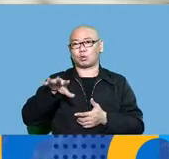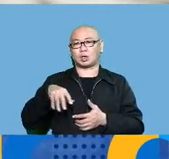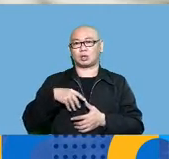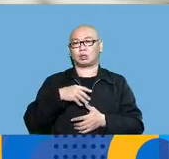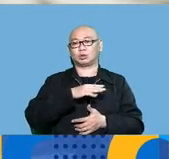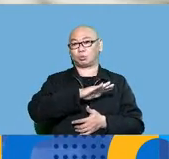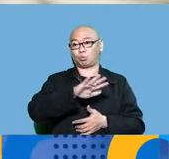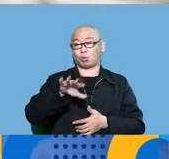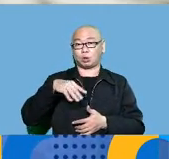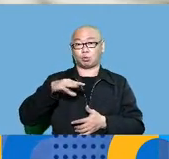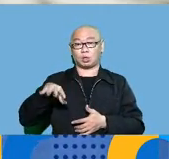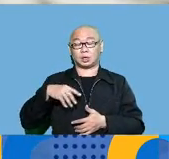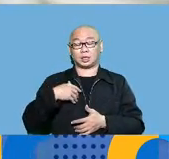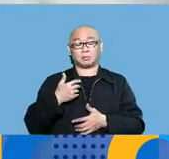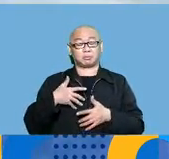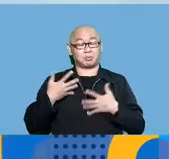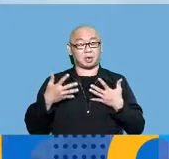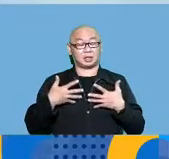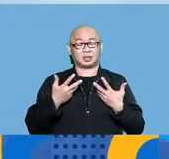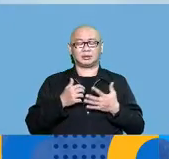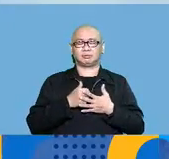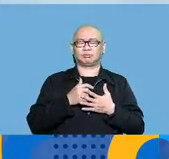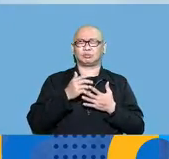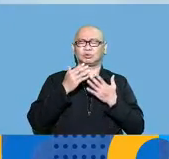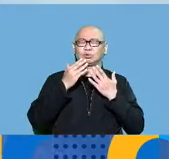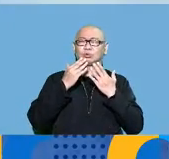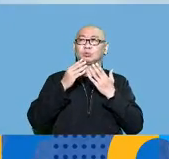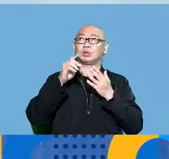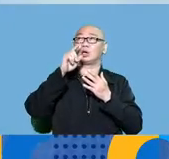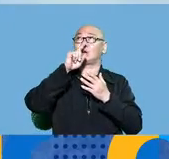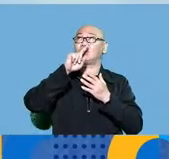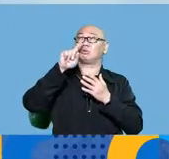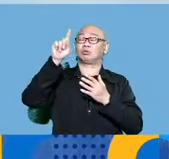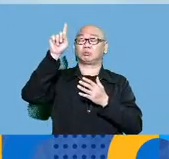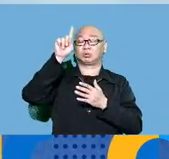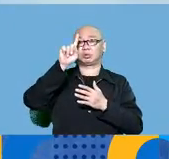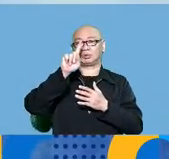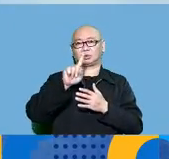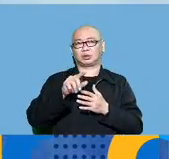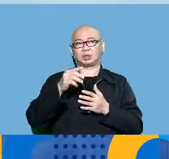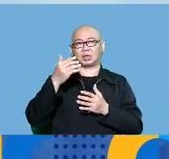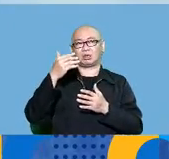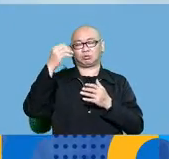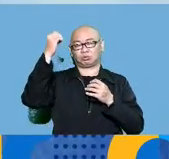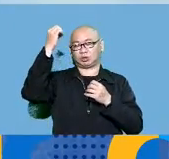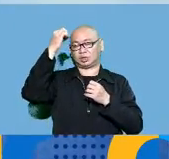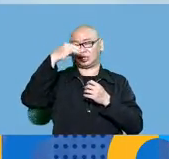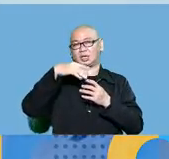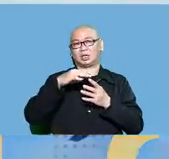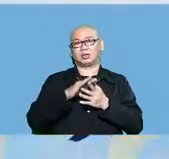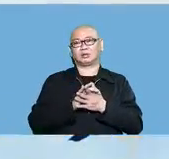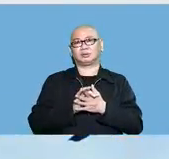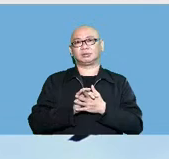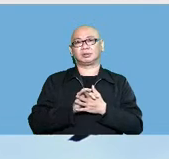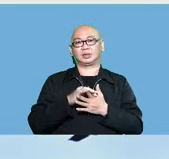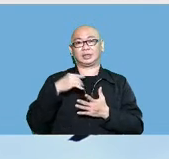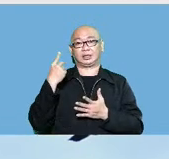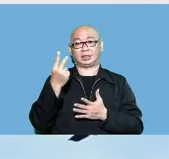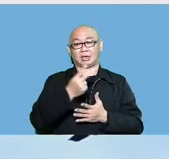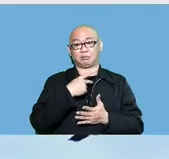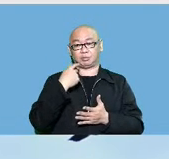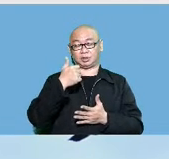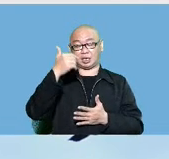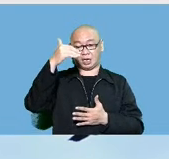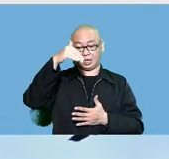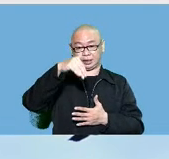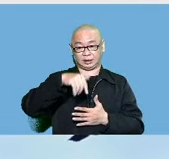yang berbahagia. Puji syukur kehadirat Allah Subhanahu wa taala atas karunia rahmat dan ridho-Nya sehingga kita dapat hadir